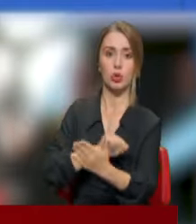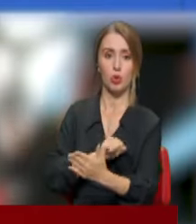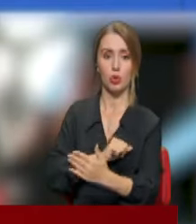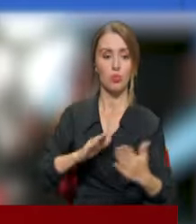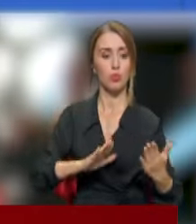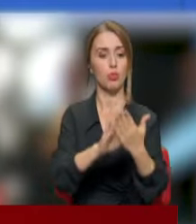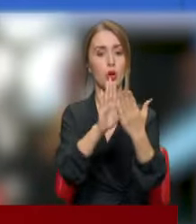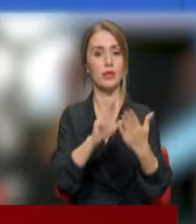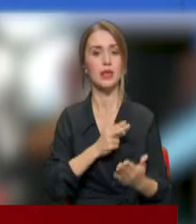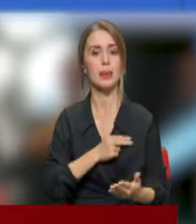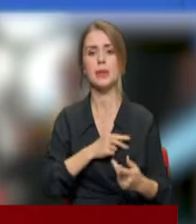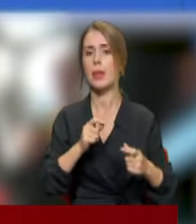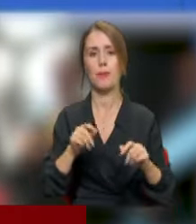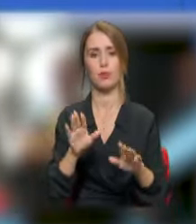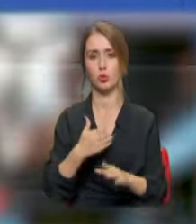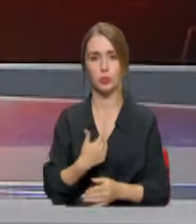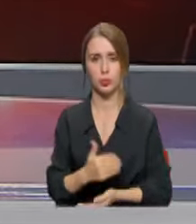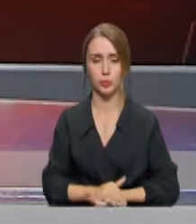de temsil etmiyorum.